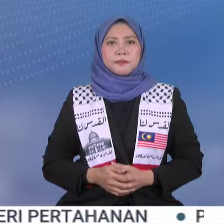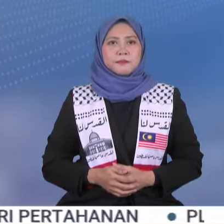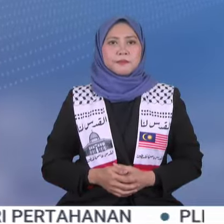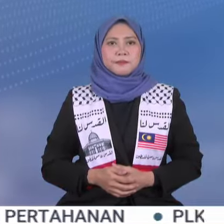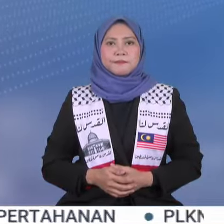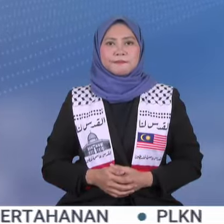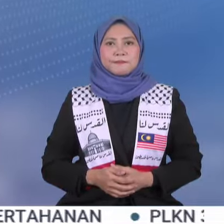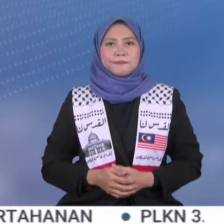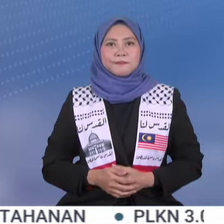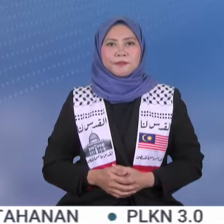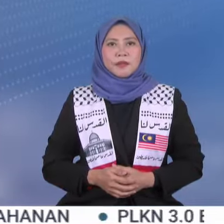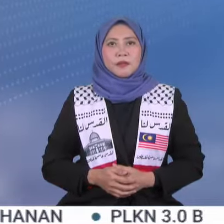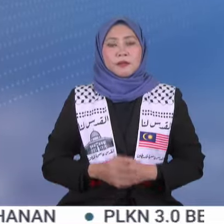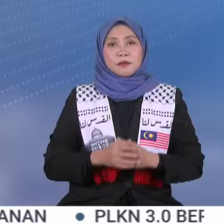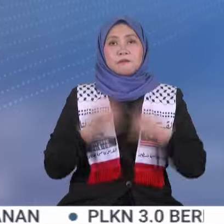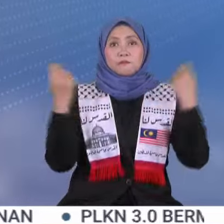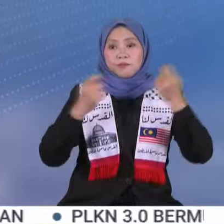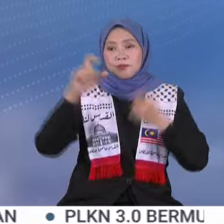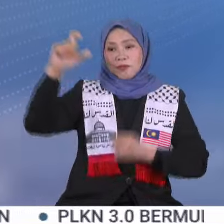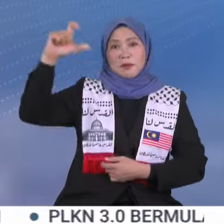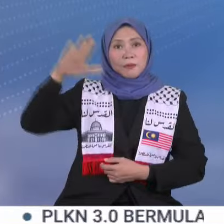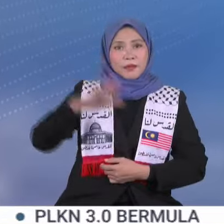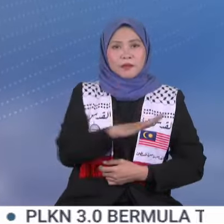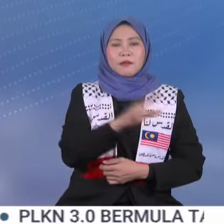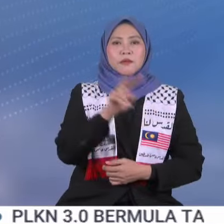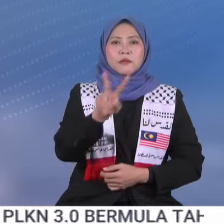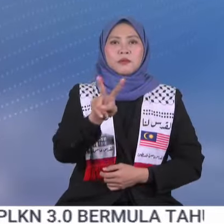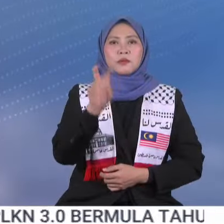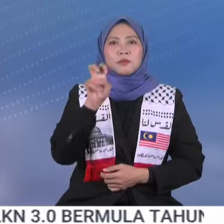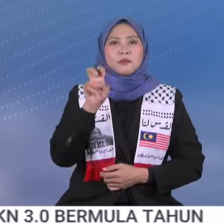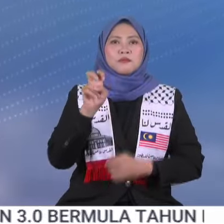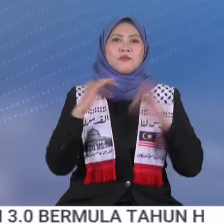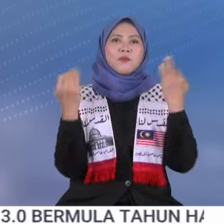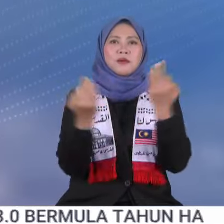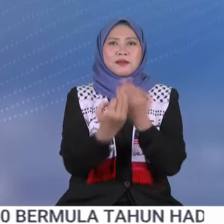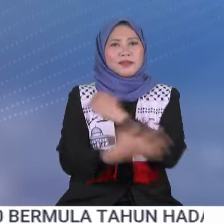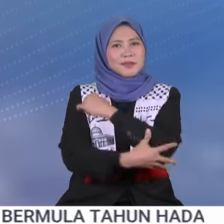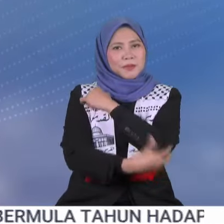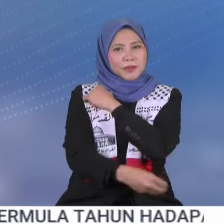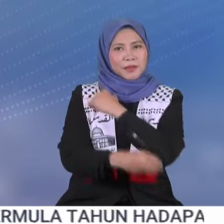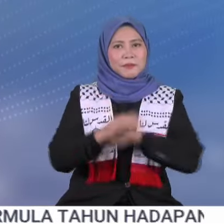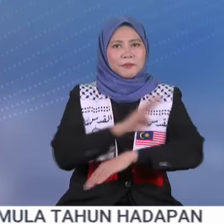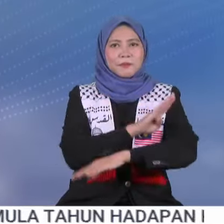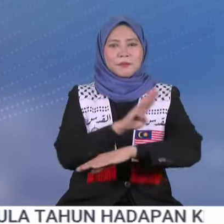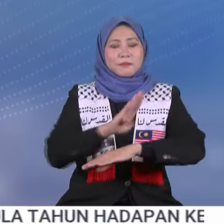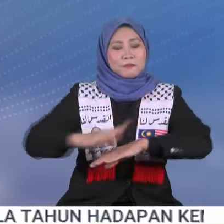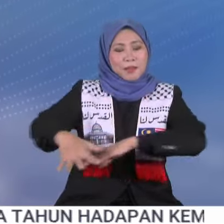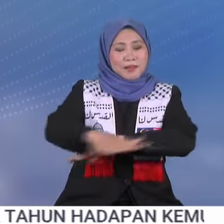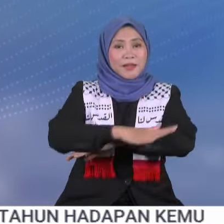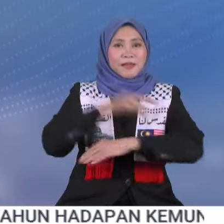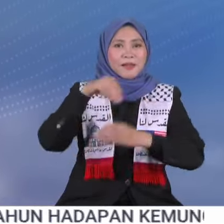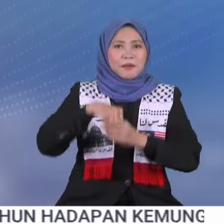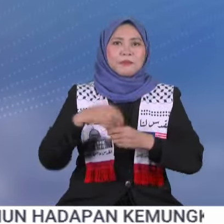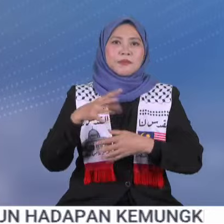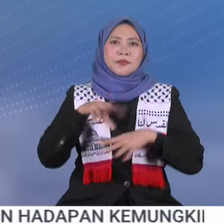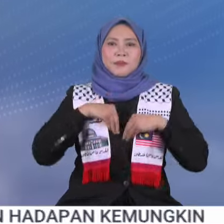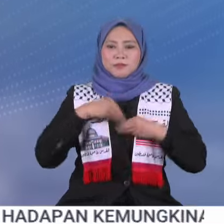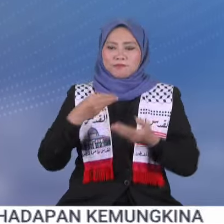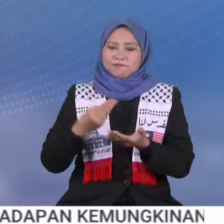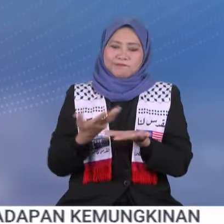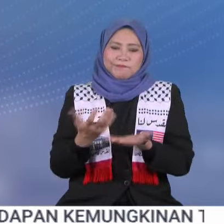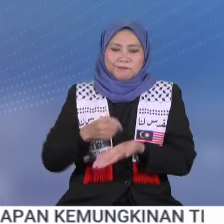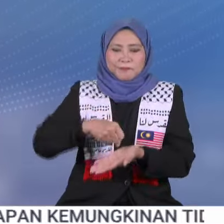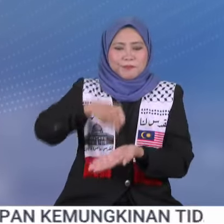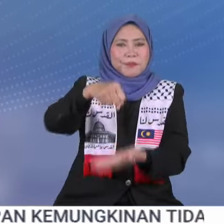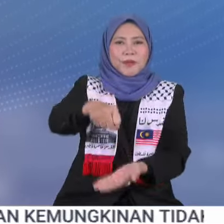lepas Sempena Ramadan seramai 200 buah keluarga asnaf Bukit angkasa pantai dalam menerima set bakul makanan